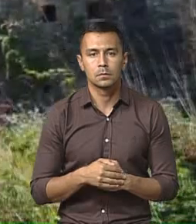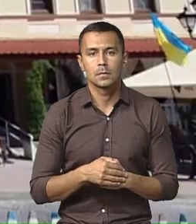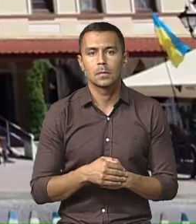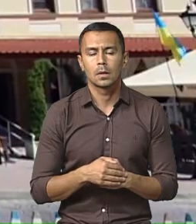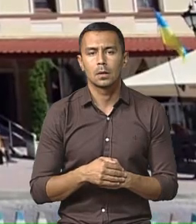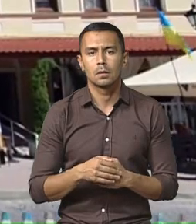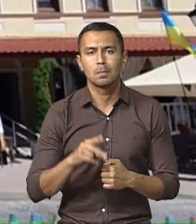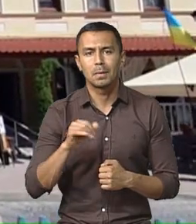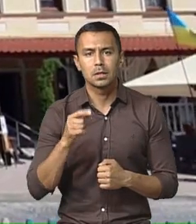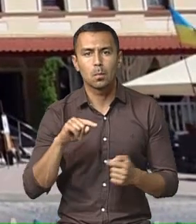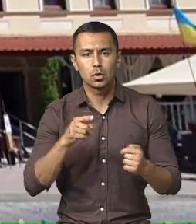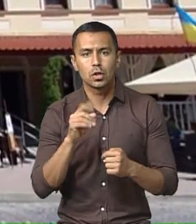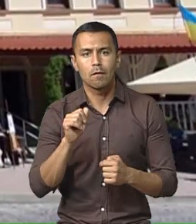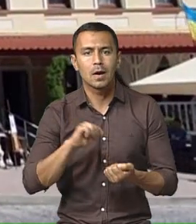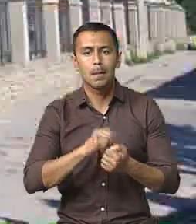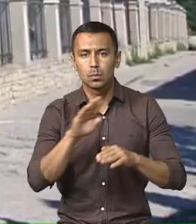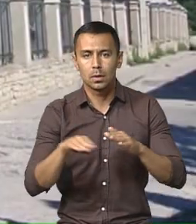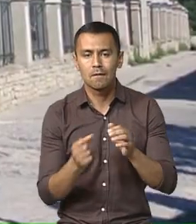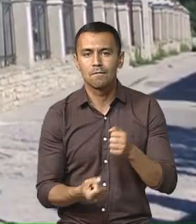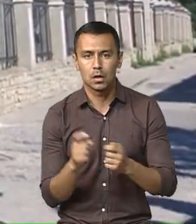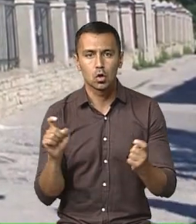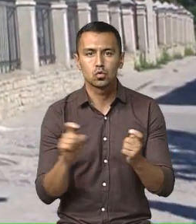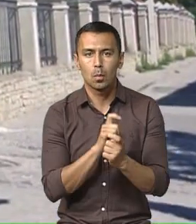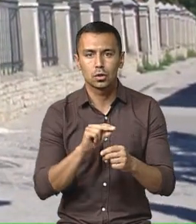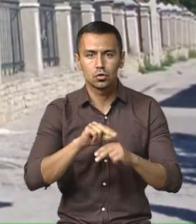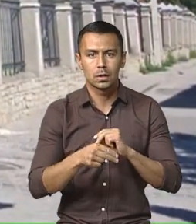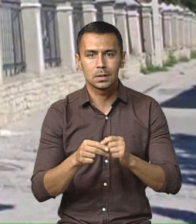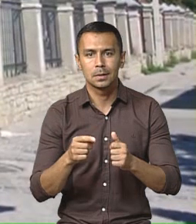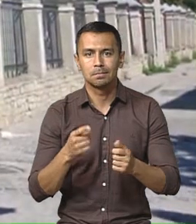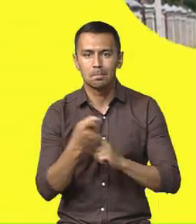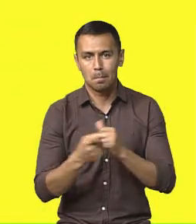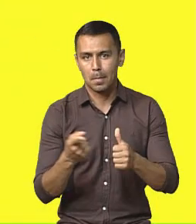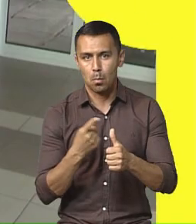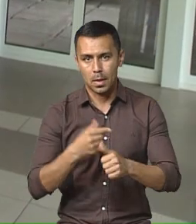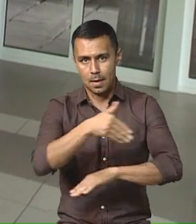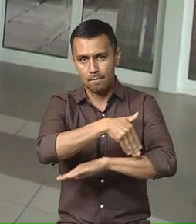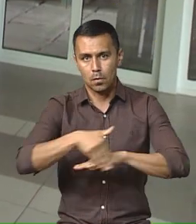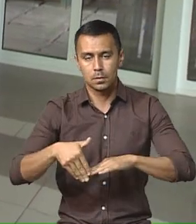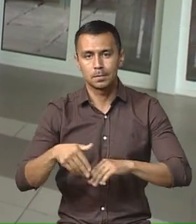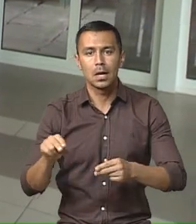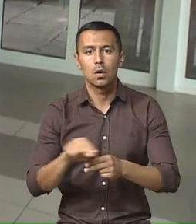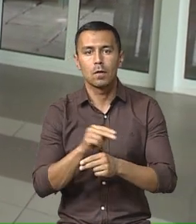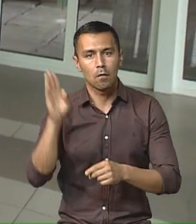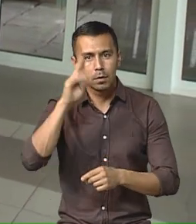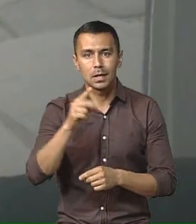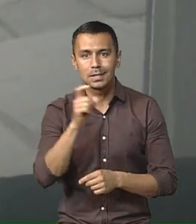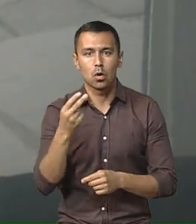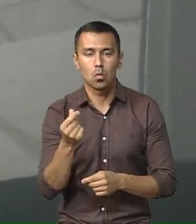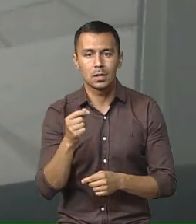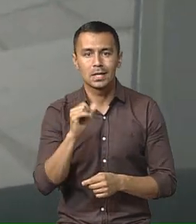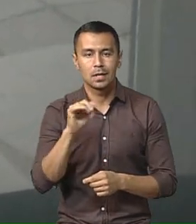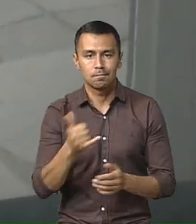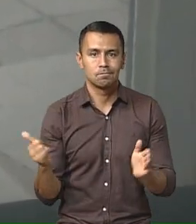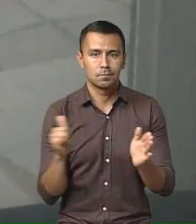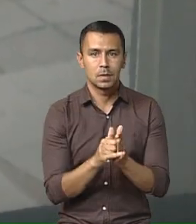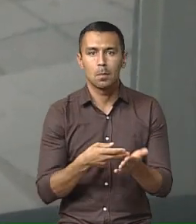Пламеницький проти Чехова. У Кам'янець-Подільському виникла суперечка через перейменування вулиці. Лікувальна вода за гроші. В Сатанові